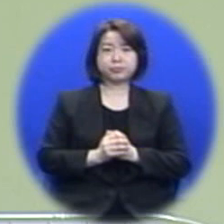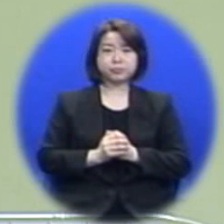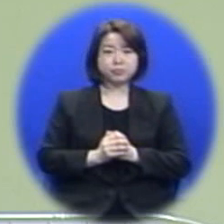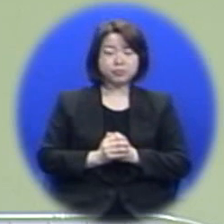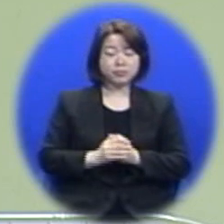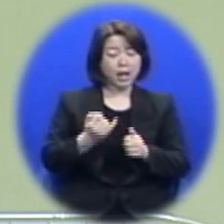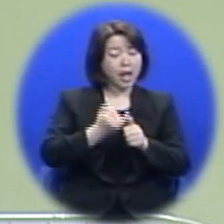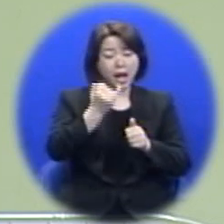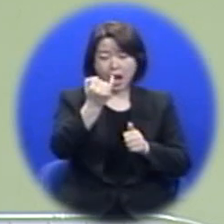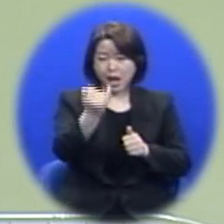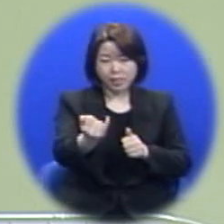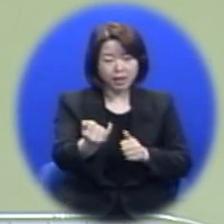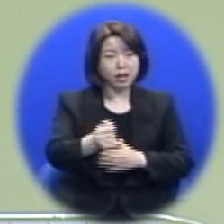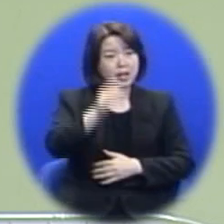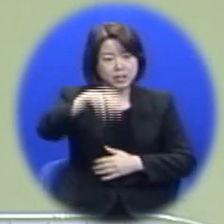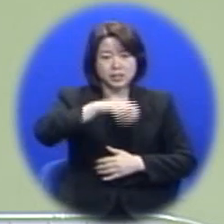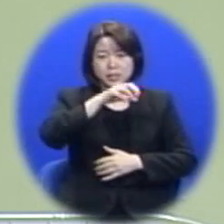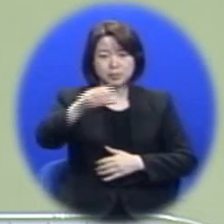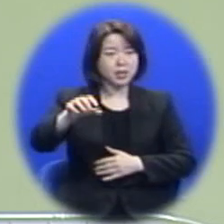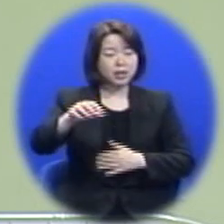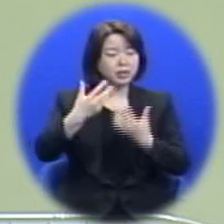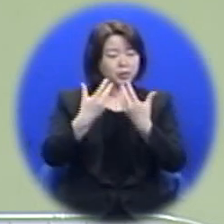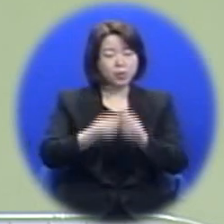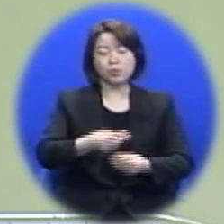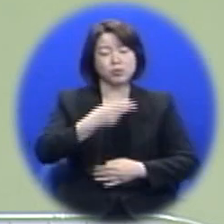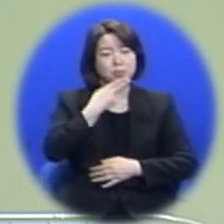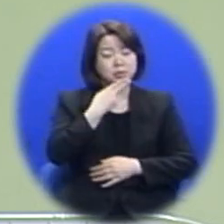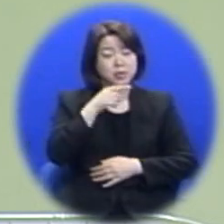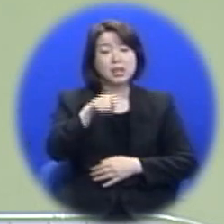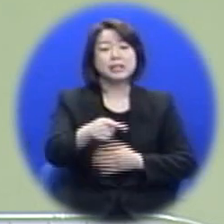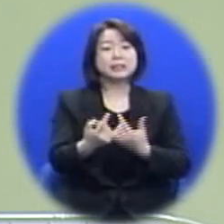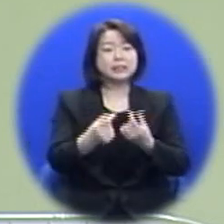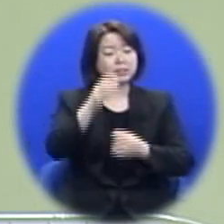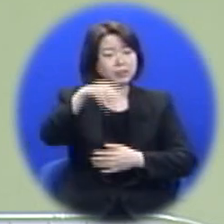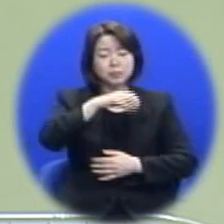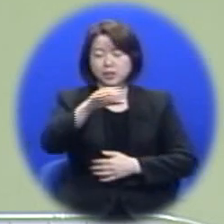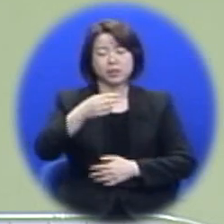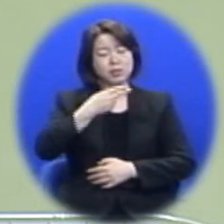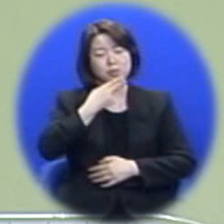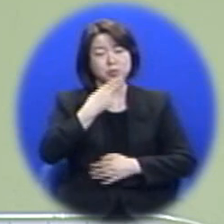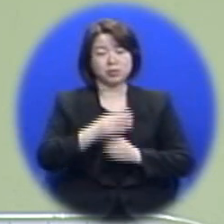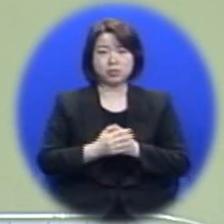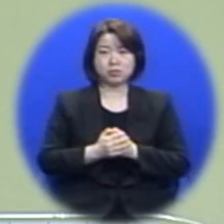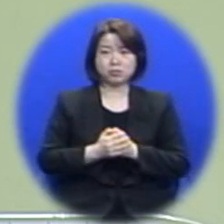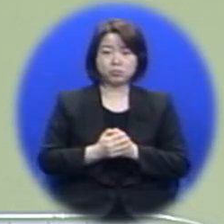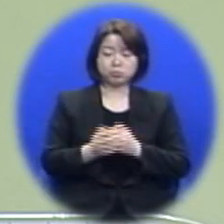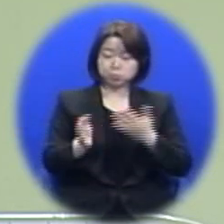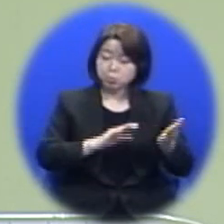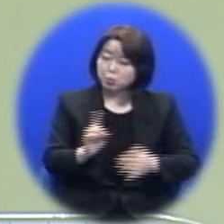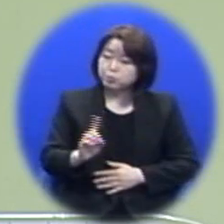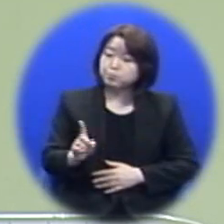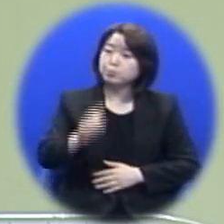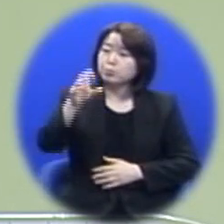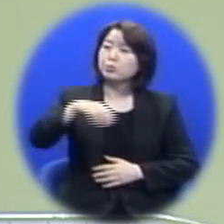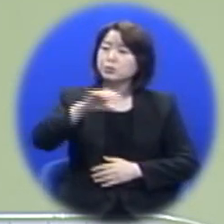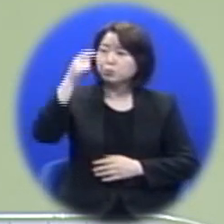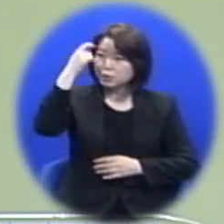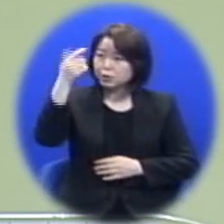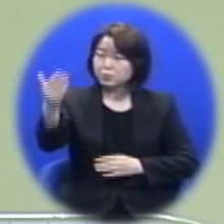아내가 십자가 인 경우는 없습니다 그런 십자가는 없습니다 그럼 뭐가 십자가 입니까